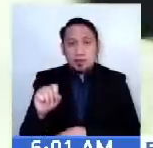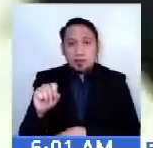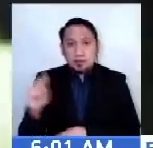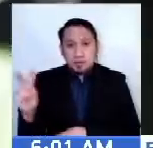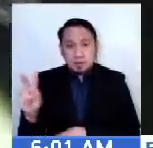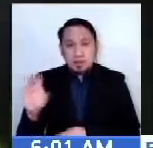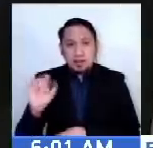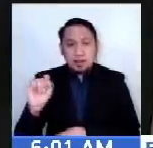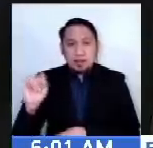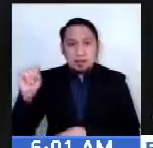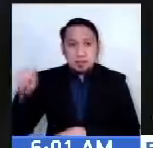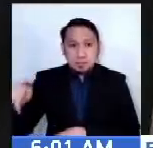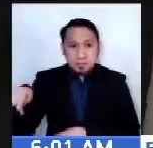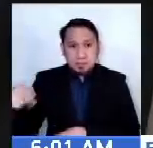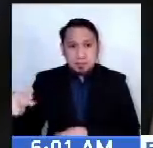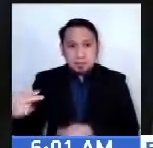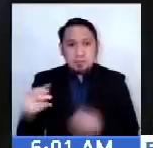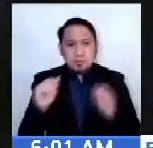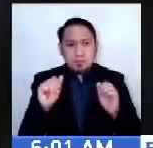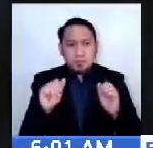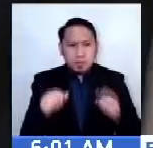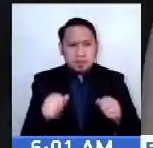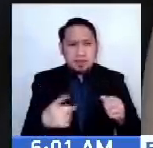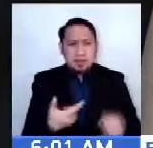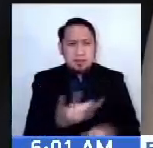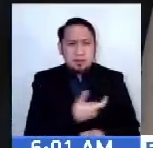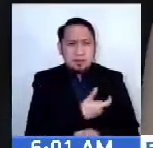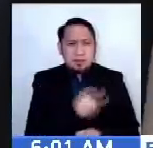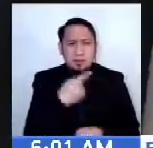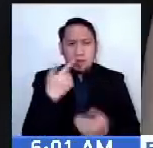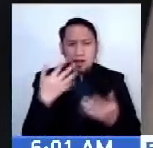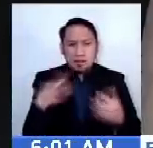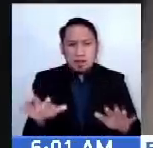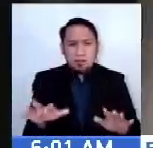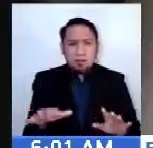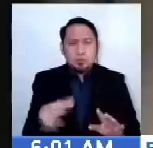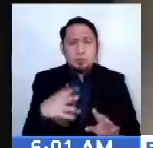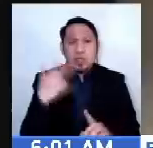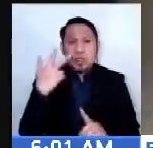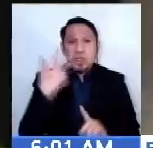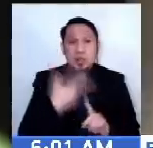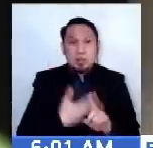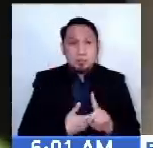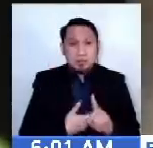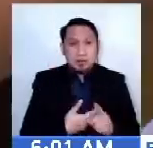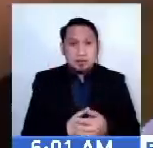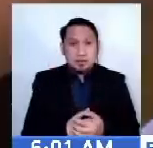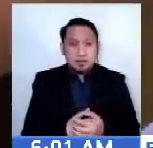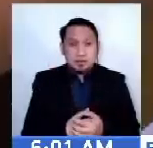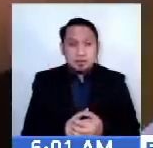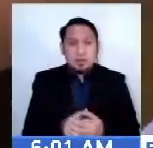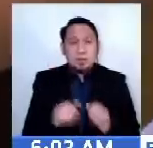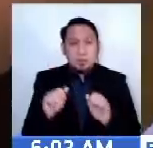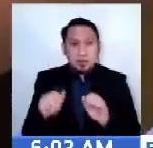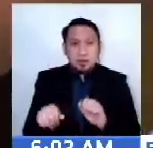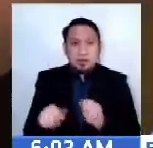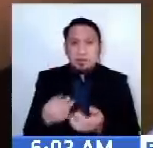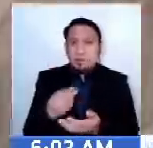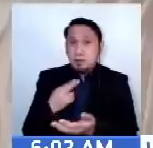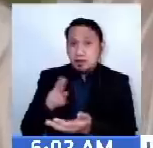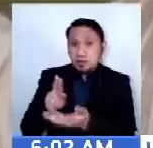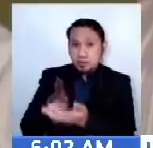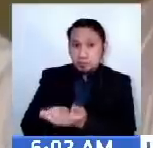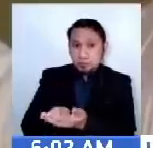pwede lang maturukan ito makalipas ang 3 buwan matapos ang first booster shot. Magrehistro sa inyong LGU o health facility, dali ng